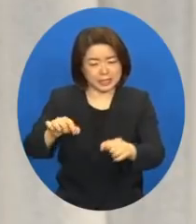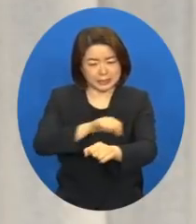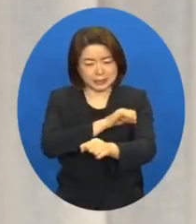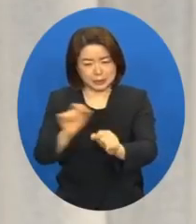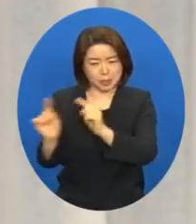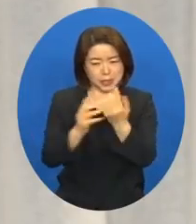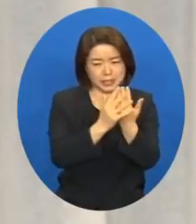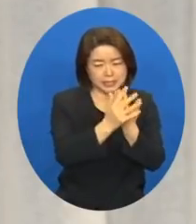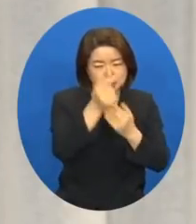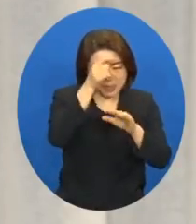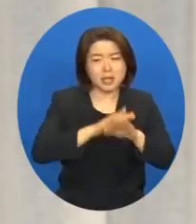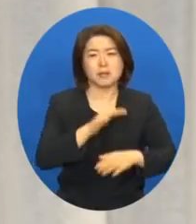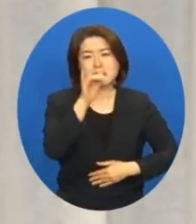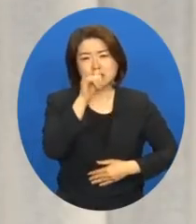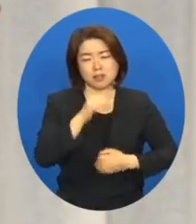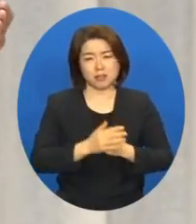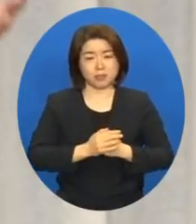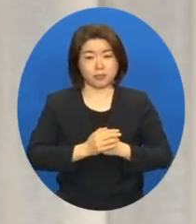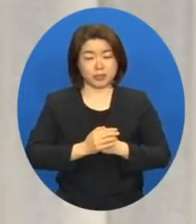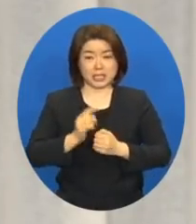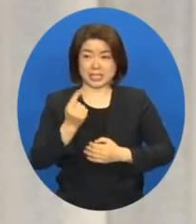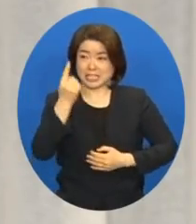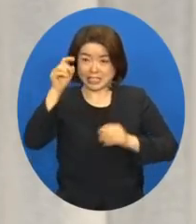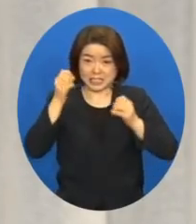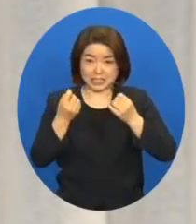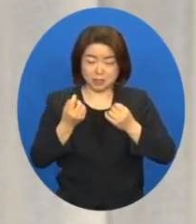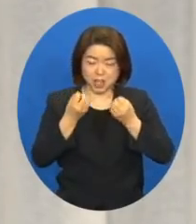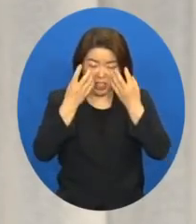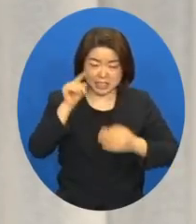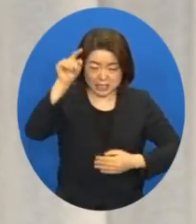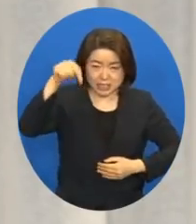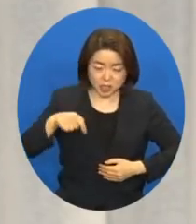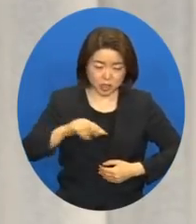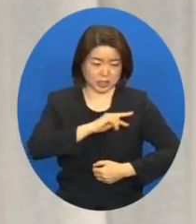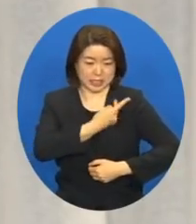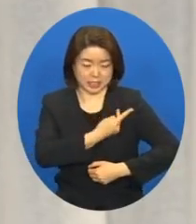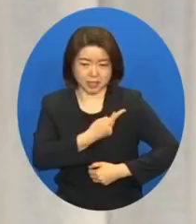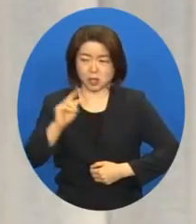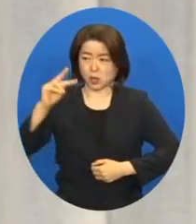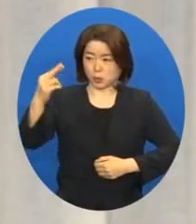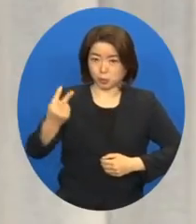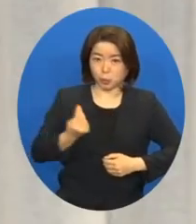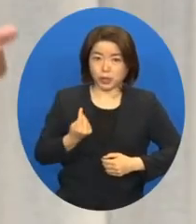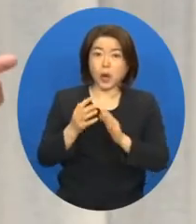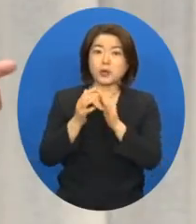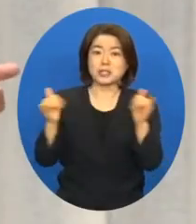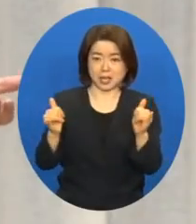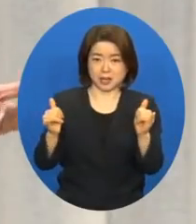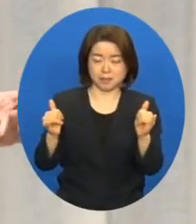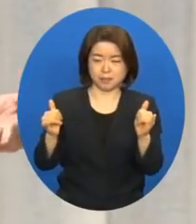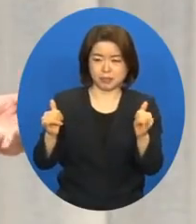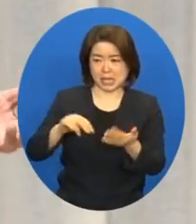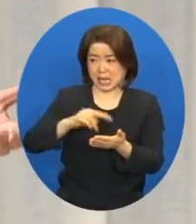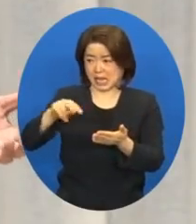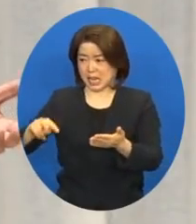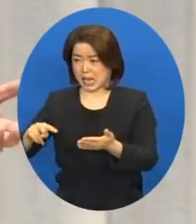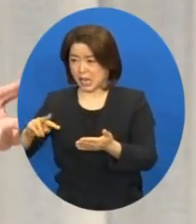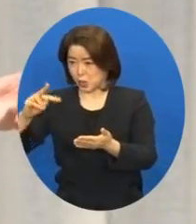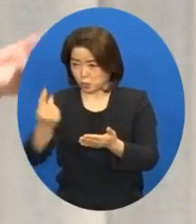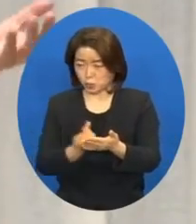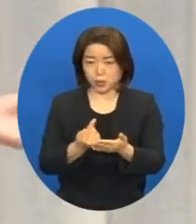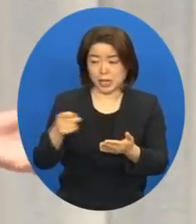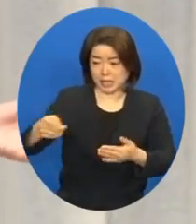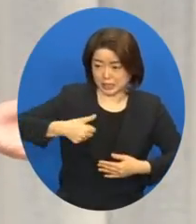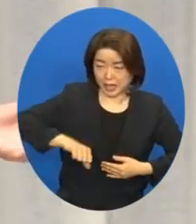했어요. 신천지에서 이단에서 돌아온 그런 성도들을, 그 돌아온 탕자를 맞이하는 아버지의